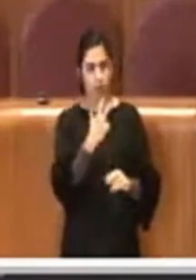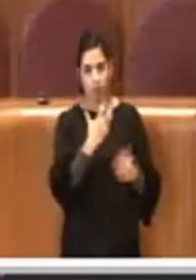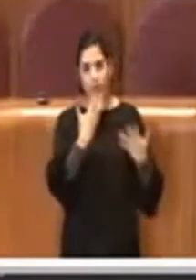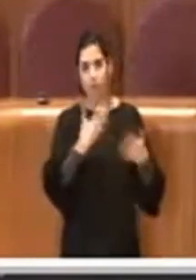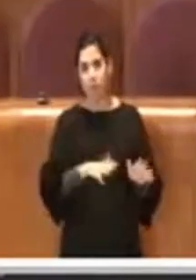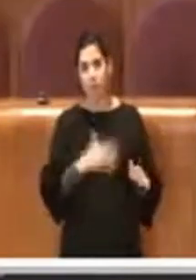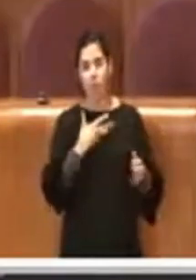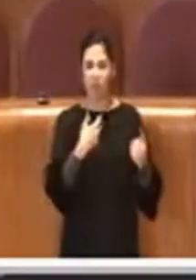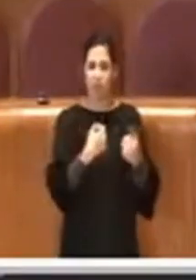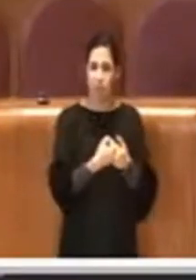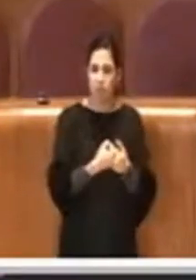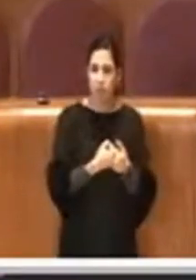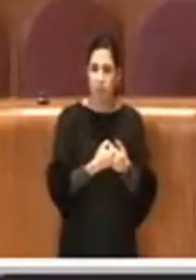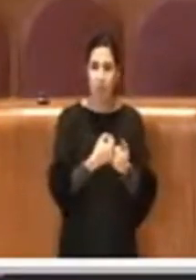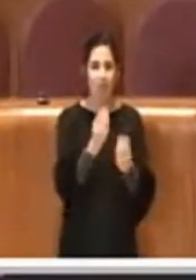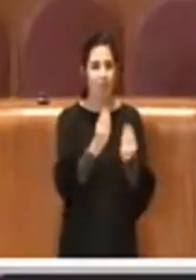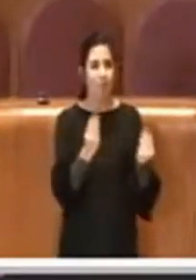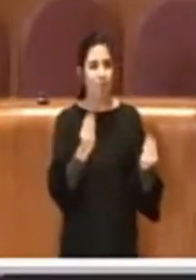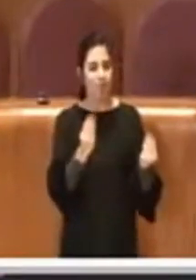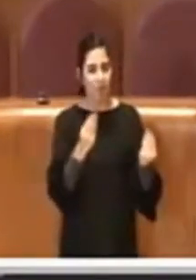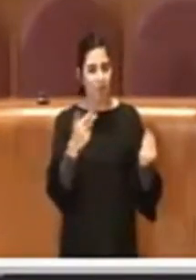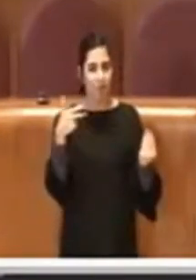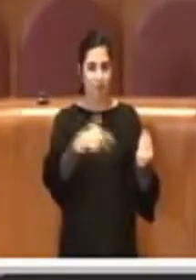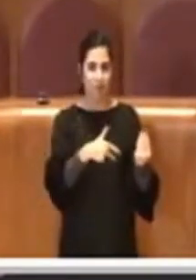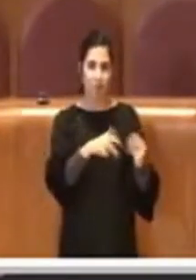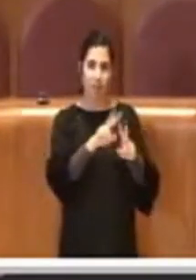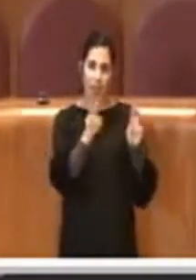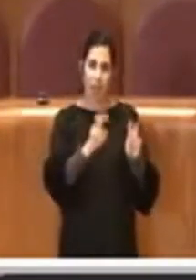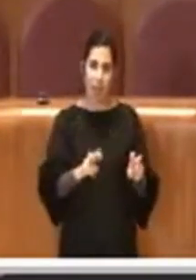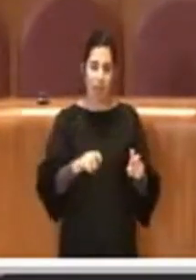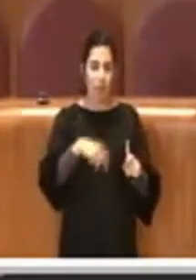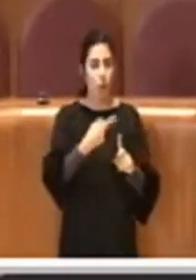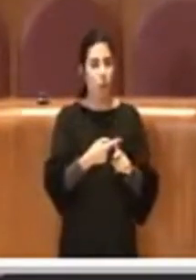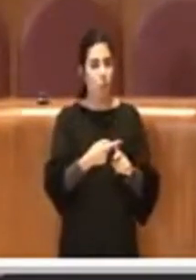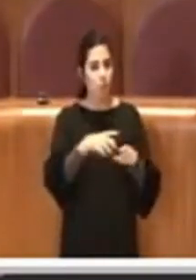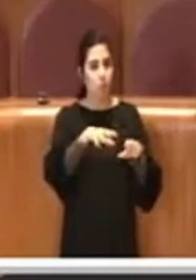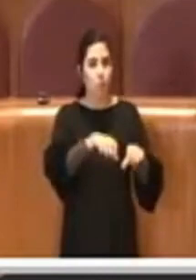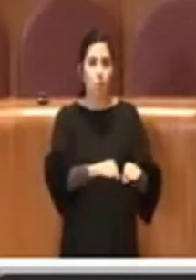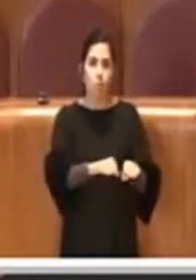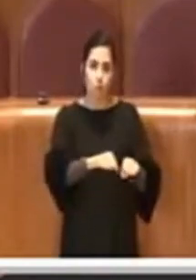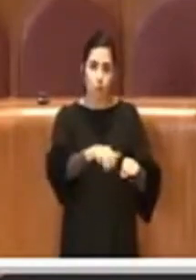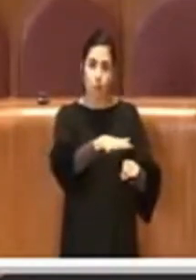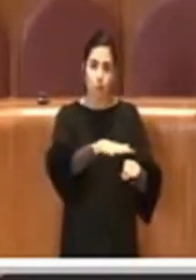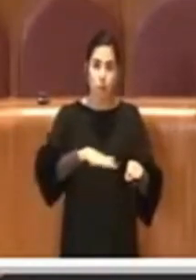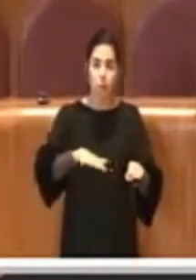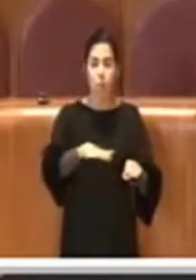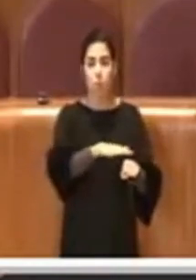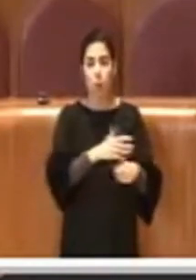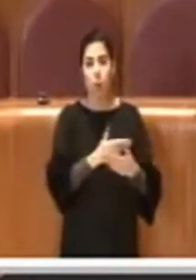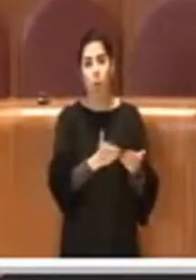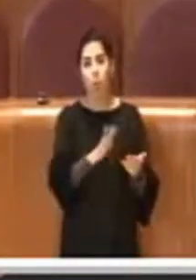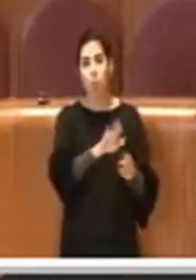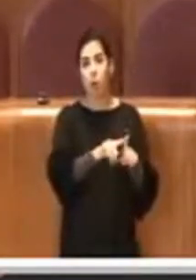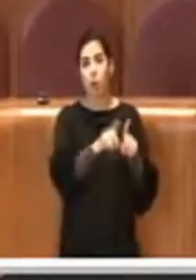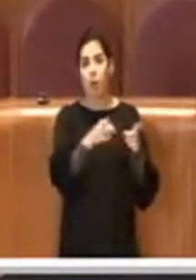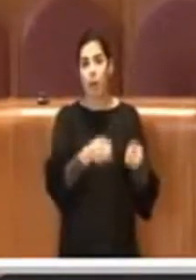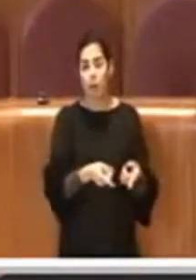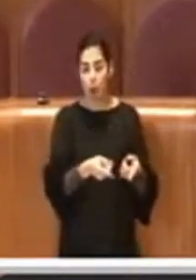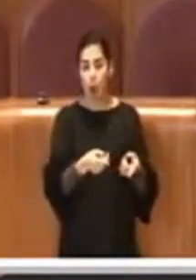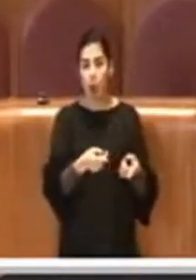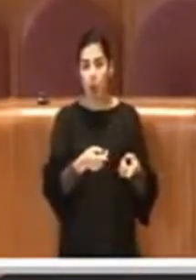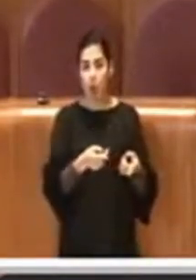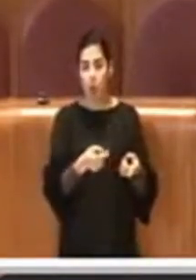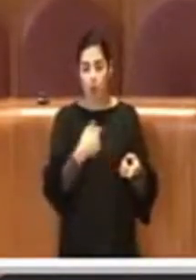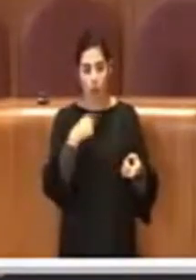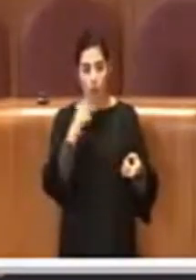tra gli impianti di ricarica dei veicoli elettrici e un'occupazione di suolo pubblico e un'attività commerciale. E però il problema, perché